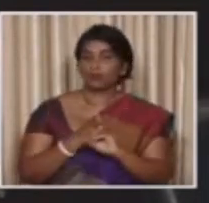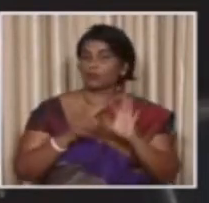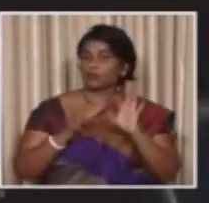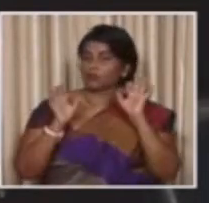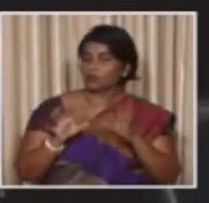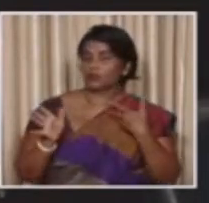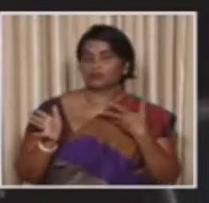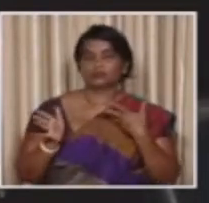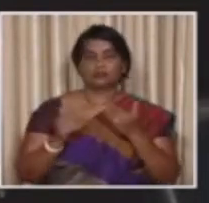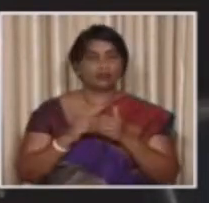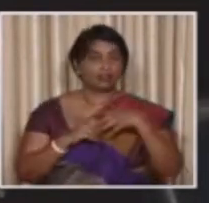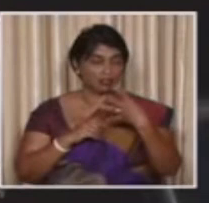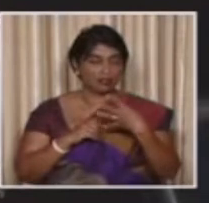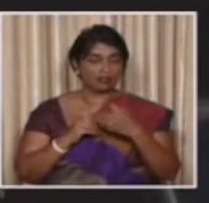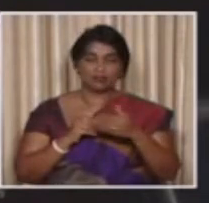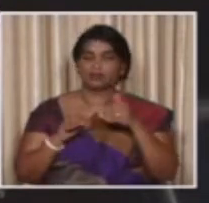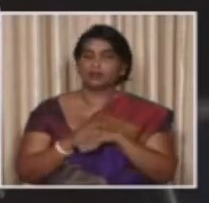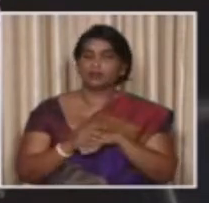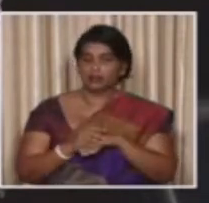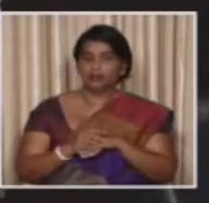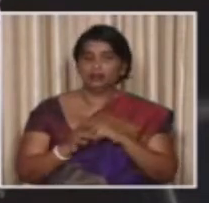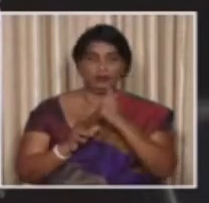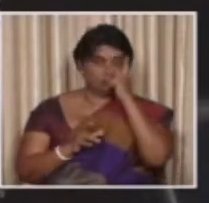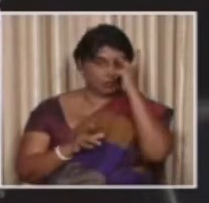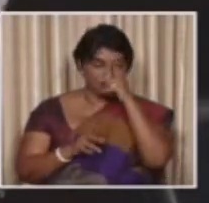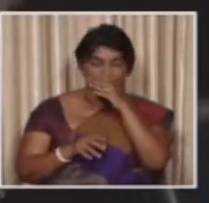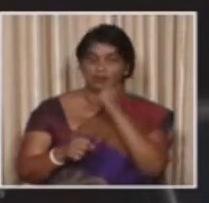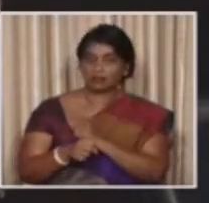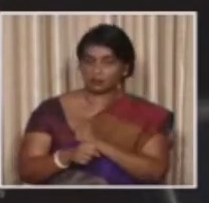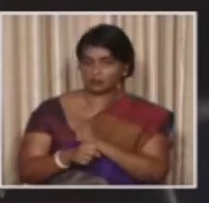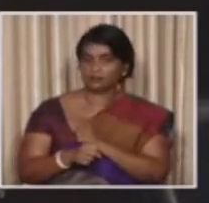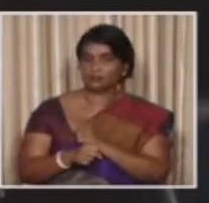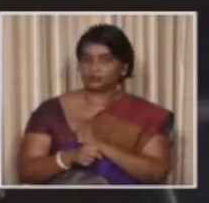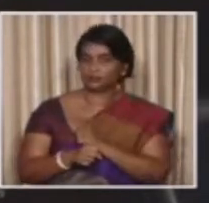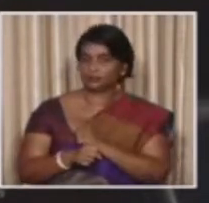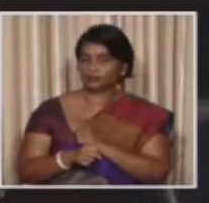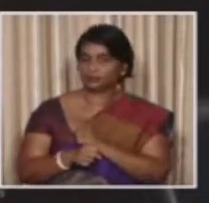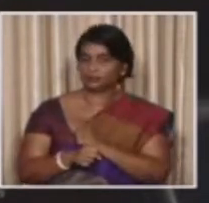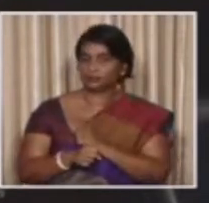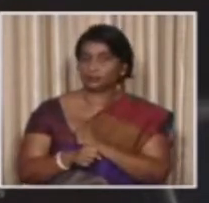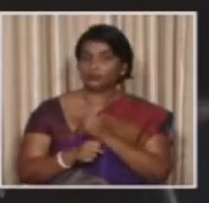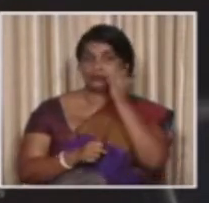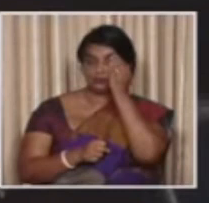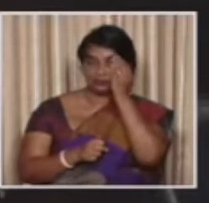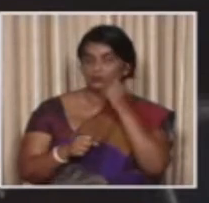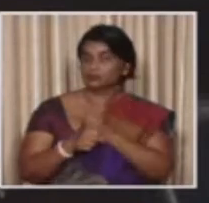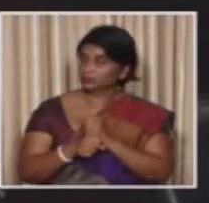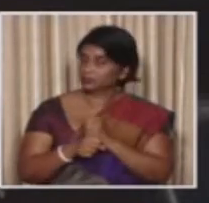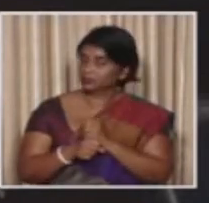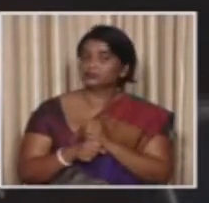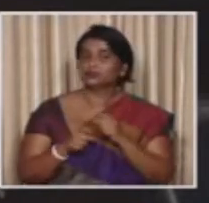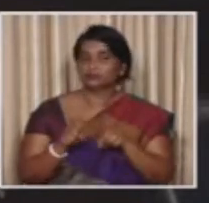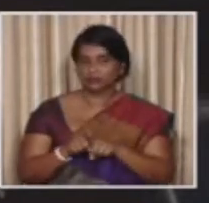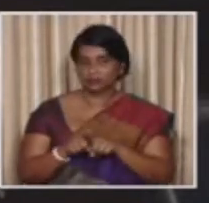විරාමයක් ඇති කර ගැනීම සඳහා මැදිහත් වුණු කටාර් රාජ්‍ය ඇතුළු ඒ ඉස්රායිල් රාජ්‍යයටත් ඒ